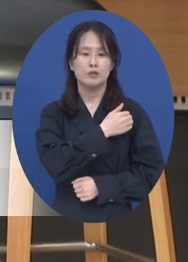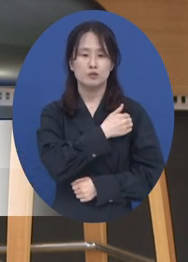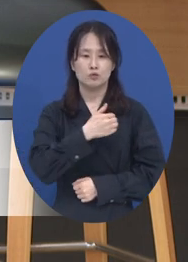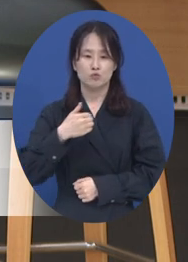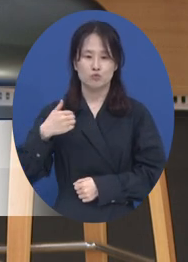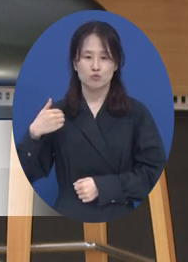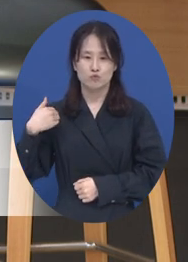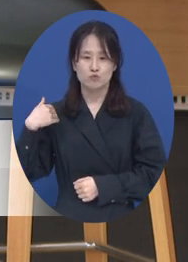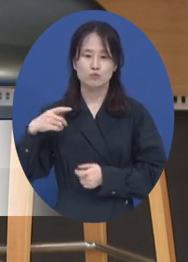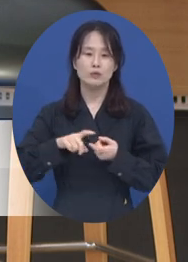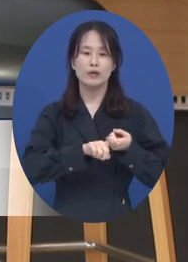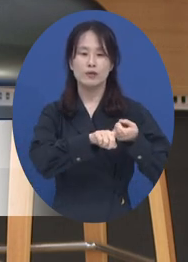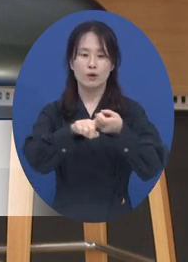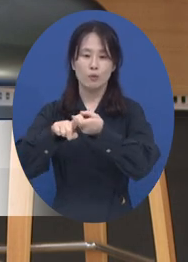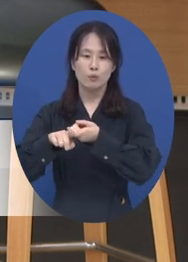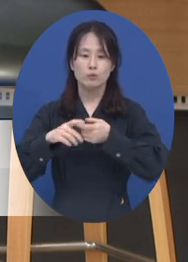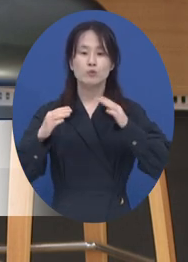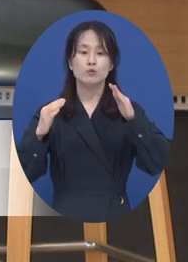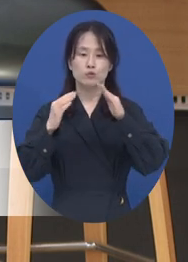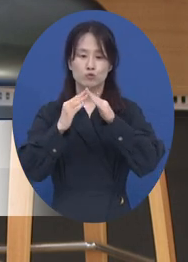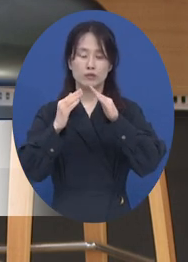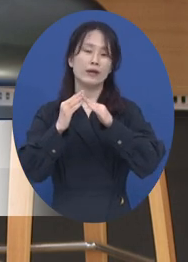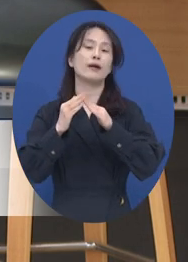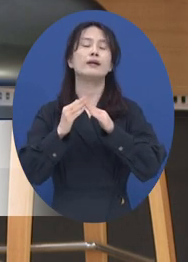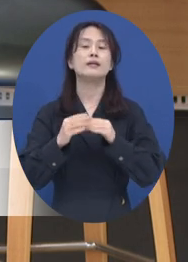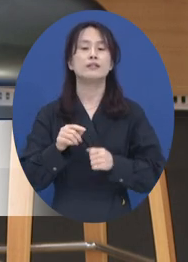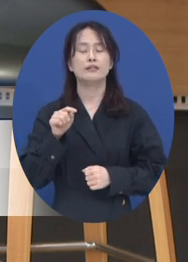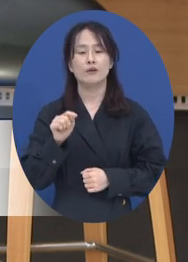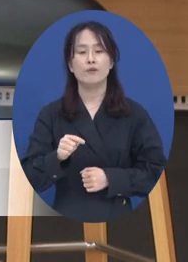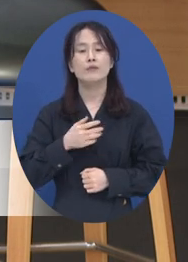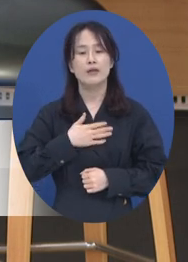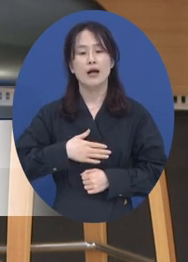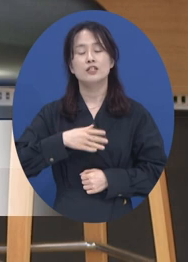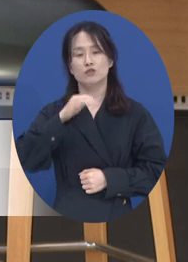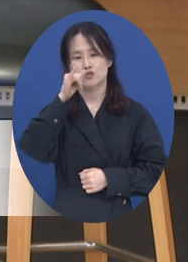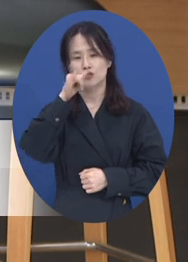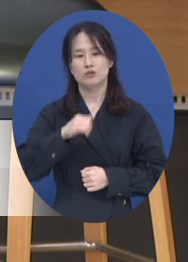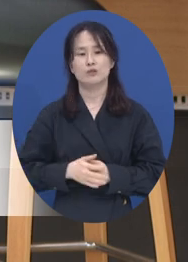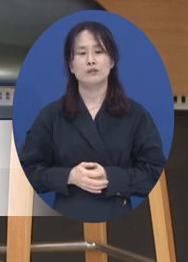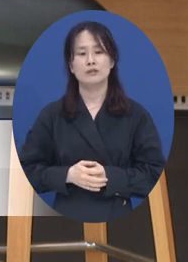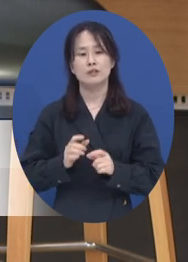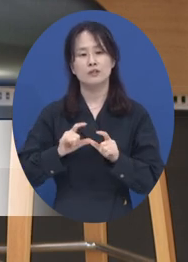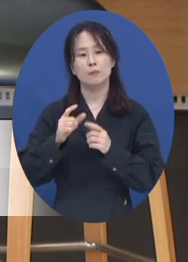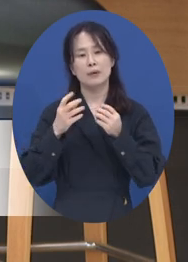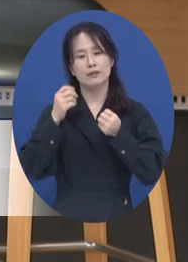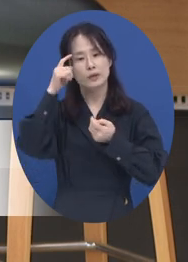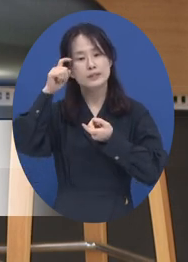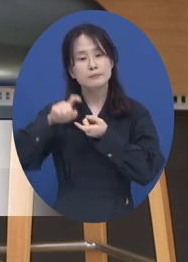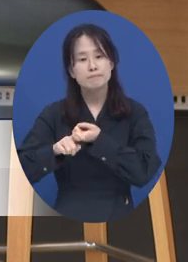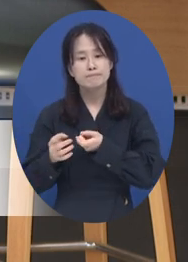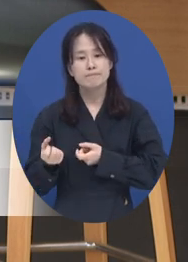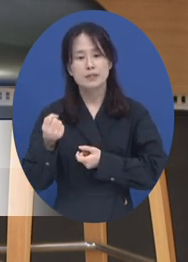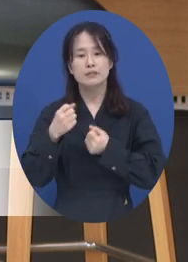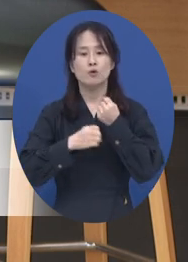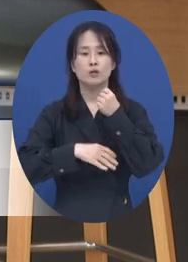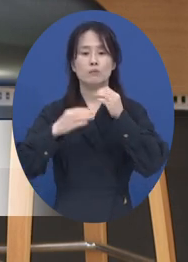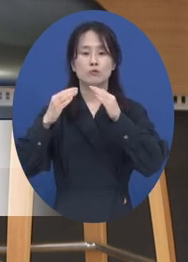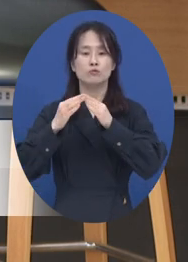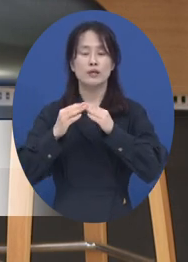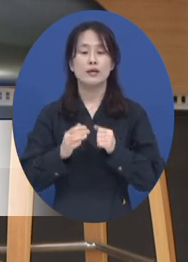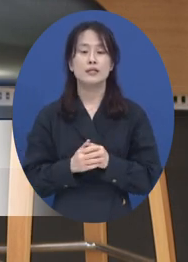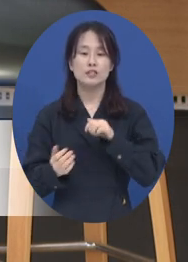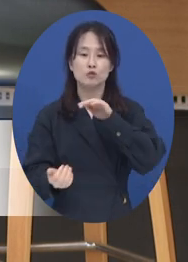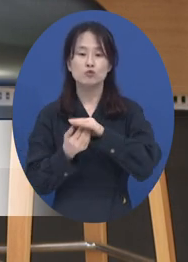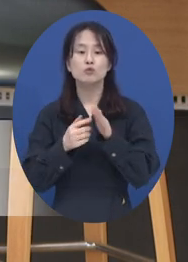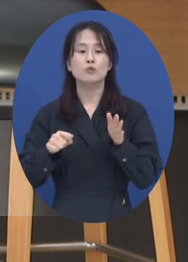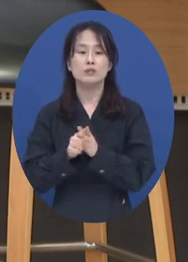평범한, 충분한 그런 공동주택이라는 걸 알 수 있을 겁니다. 좀 더 많은 관심으로 이 기본주택이 현실화될 수